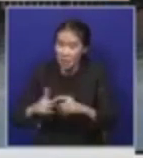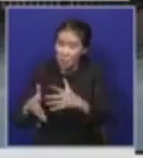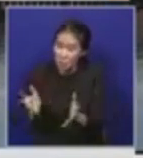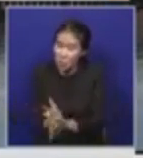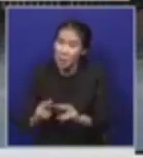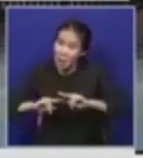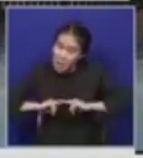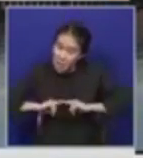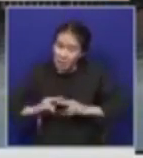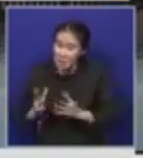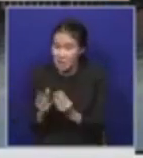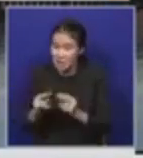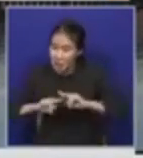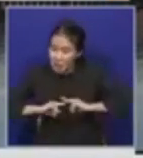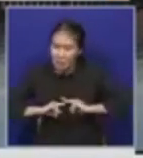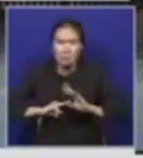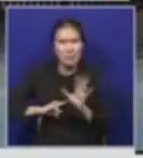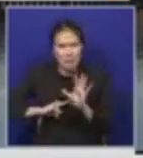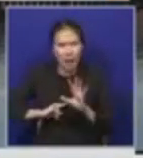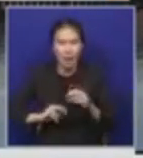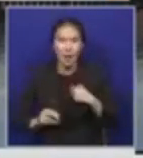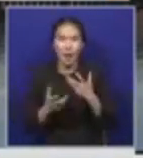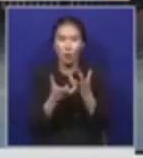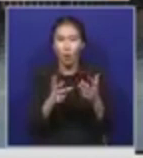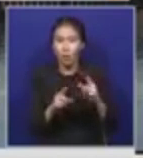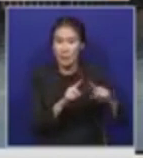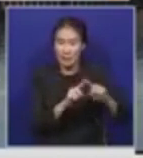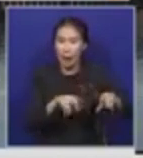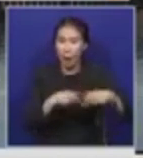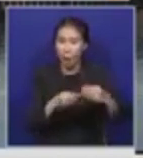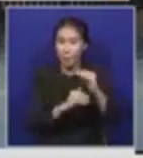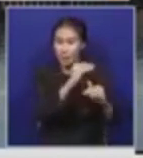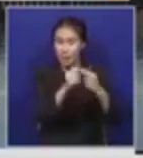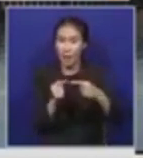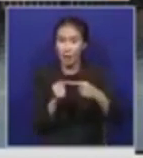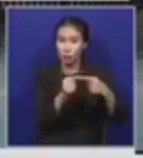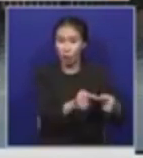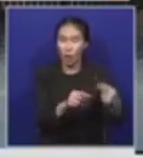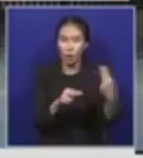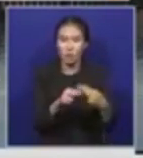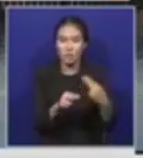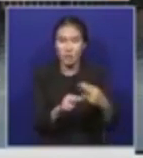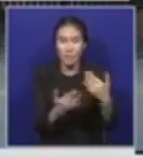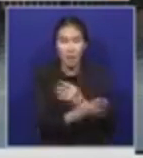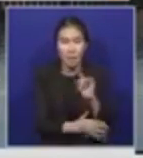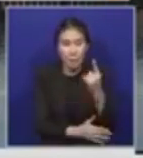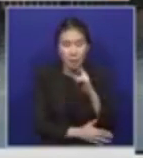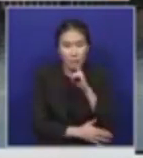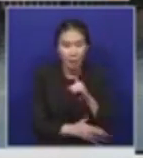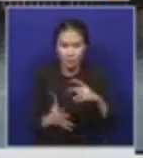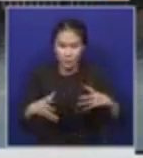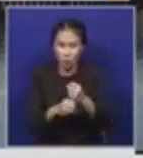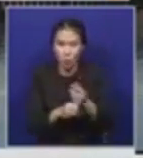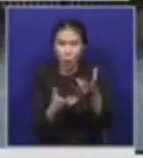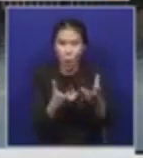ลเหรอเขาก็เอาทรัพยากรเหล่านี้ไปปรับปรุงต่อแล้วก็ตั้งชื่อใหม่ตกลงของใครเป็นของแท้ของ